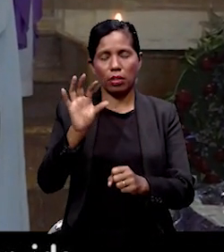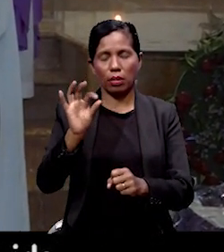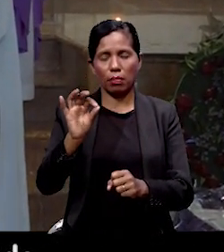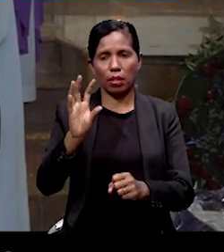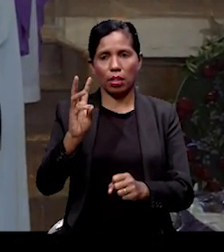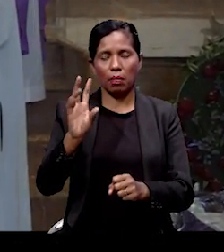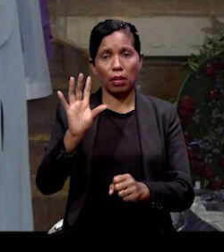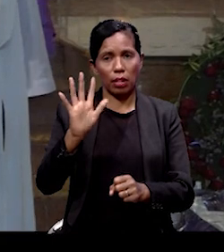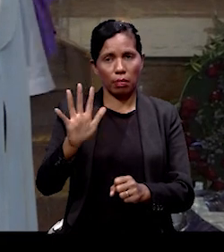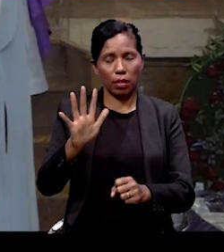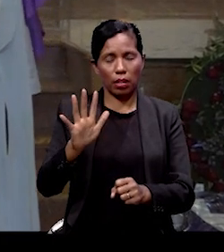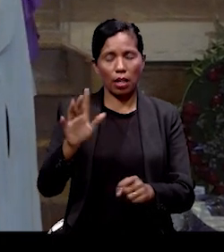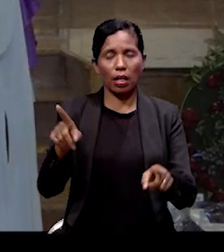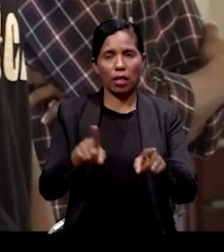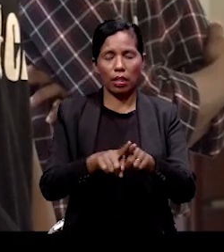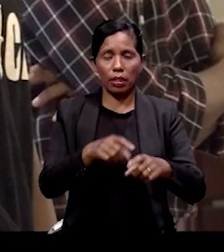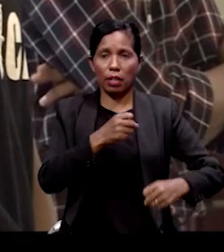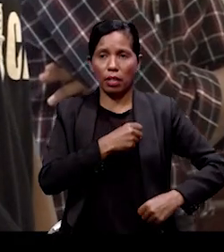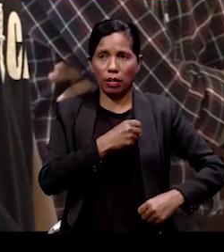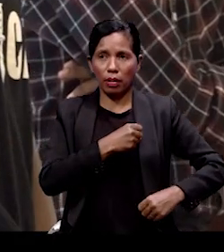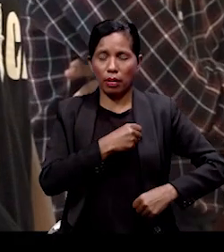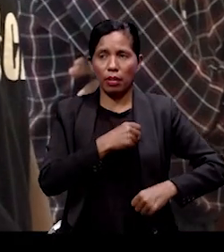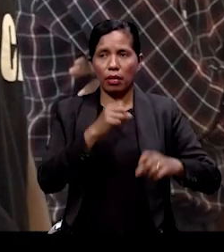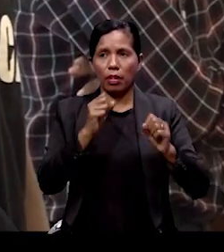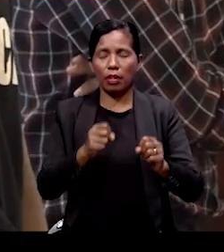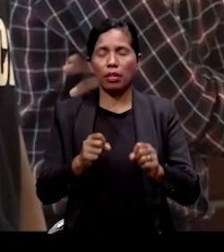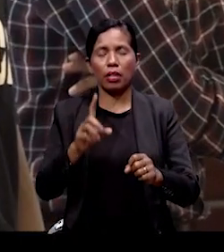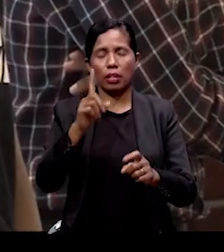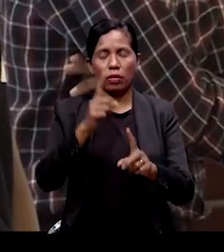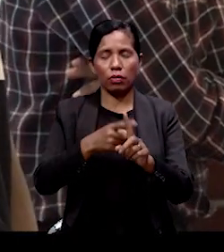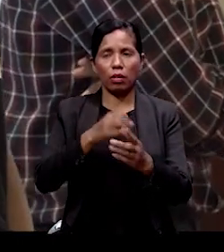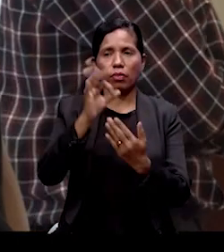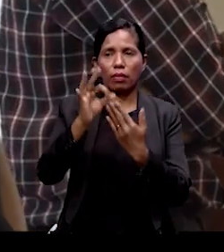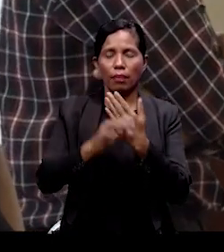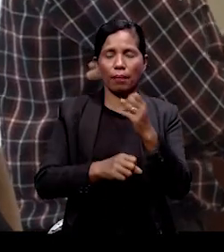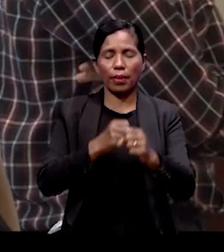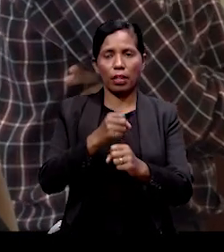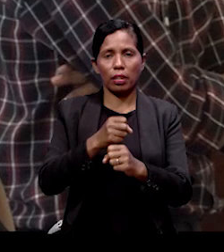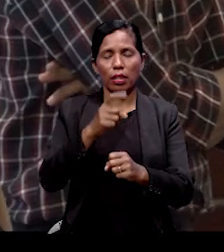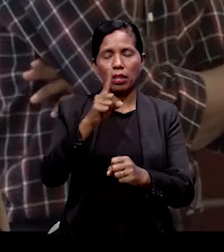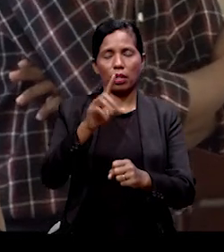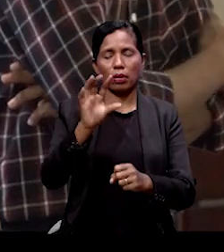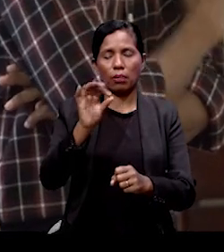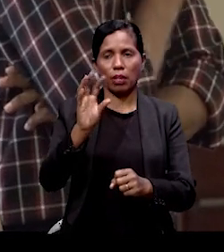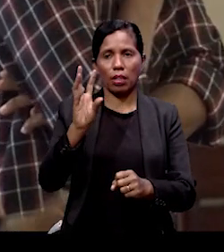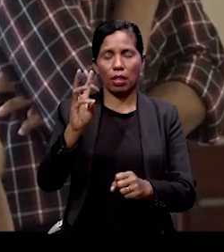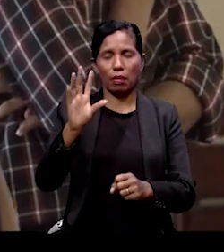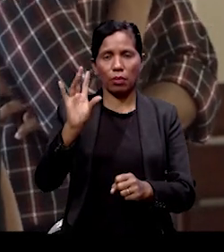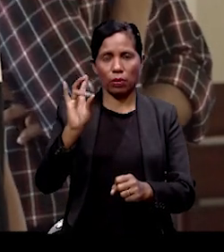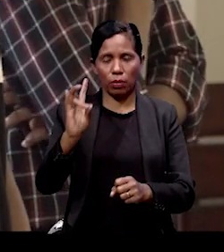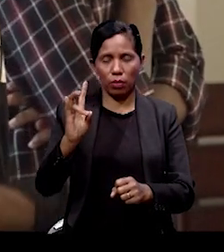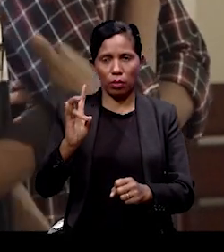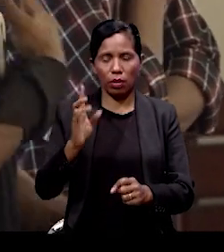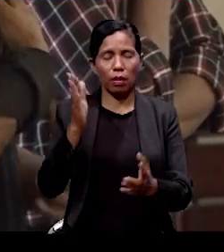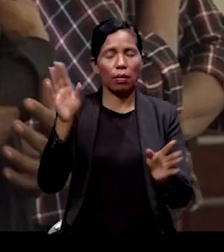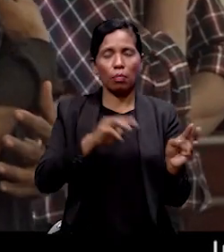nulu resing lima nudar furiel milisianu no iha fulan fevereiru tinang rihung ida atu sia neng nulu resing hitu pasa